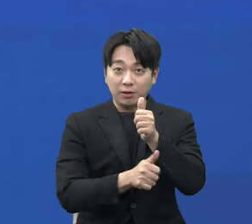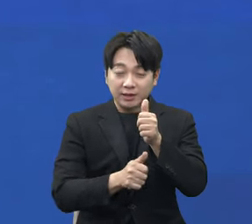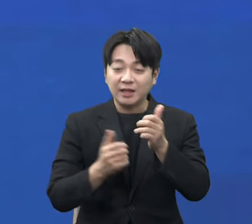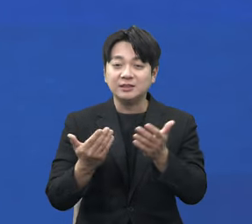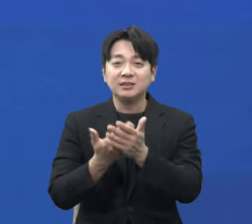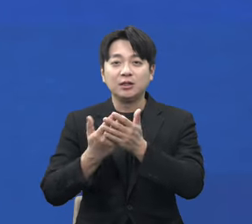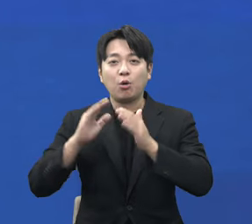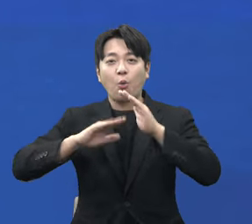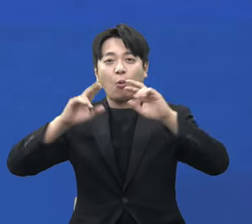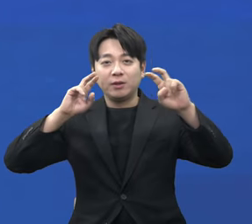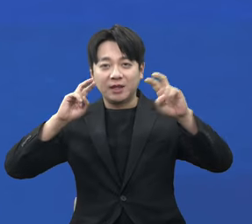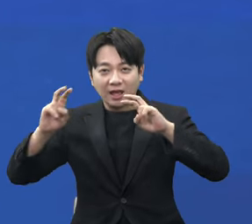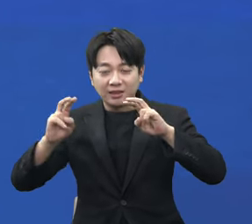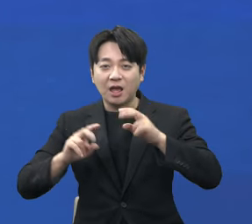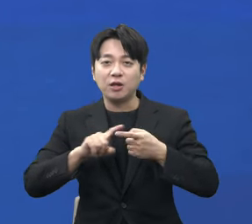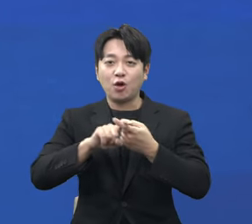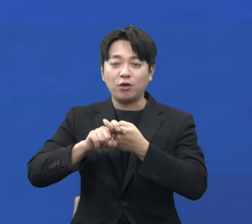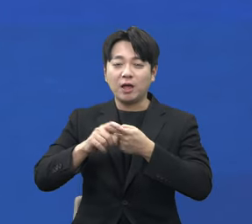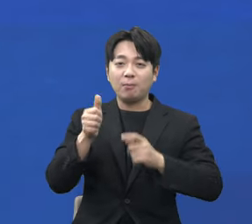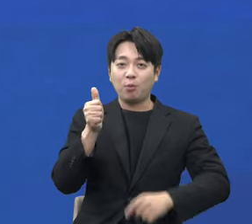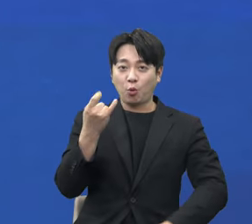소상공인시장진흥공단, 소상공인연합회,